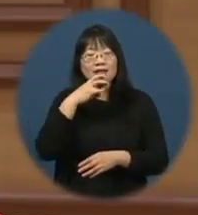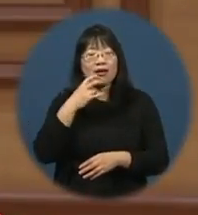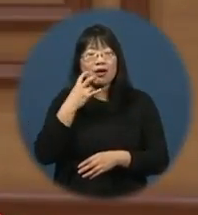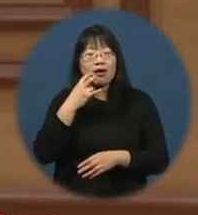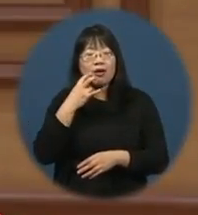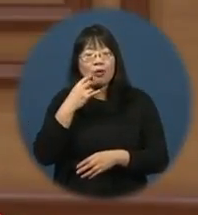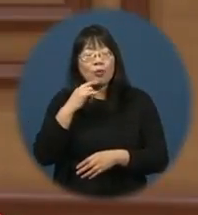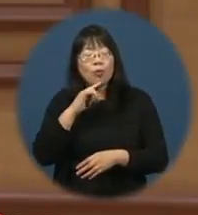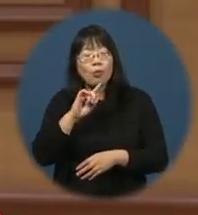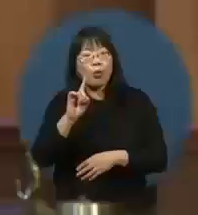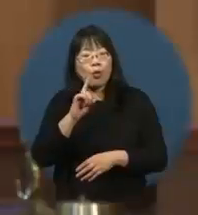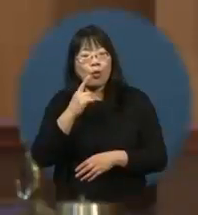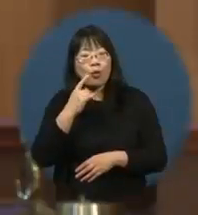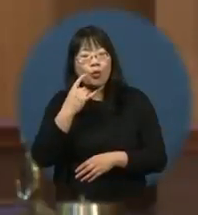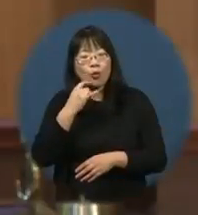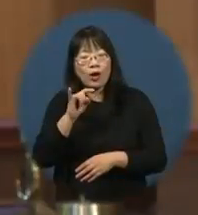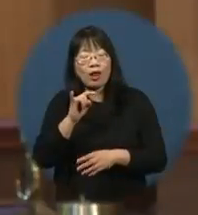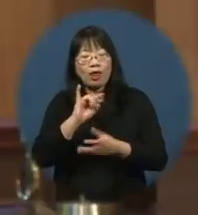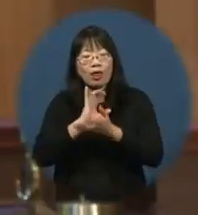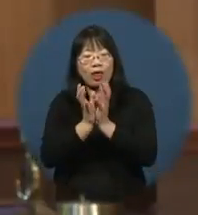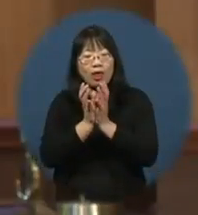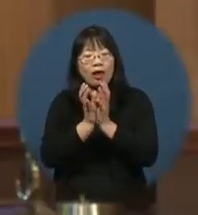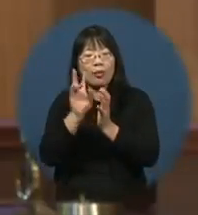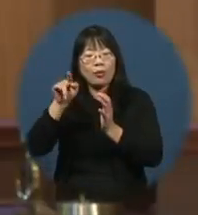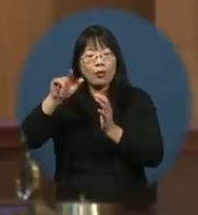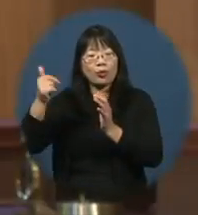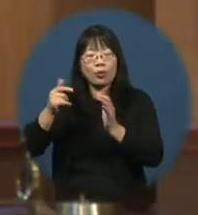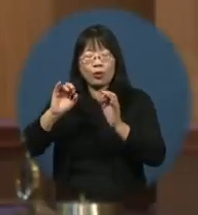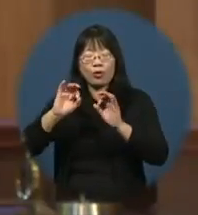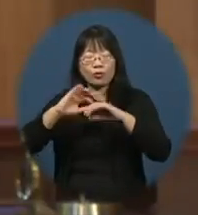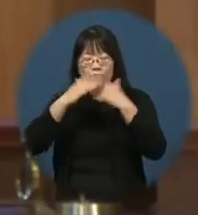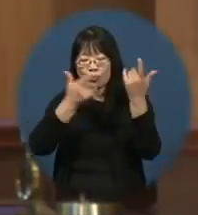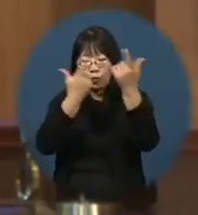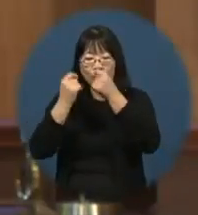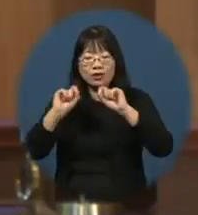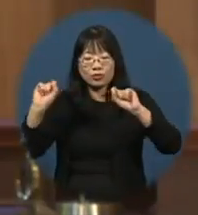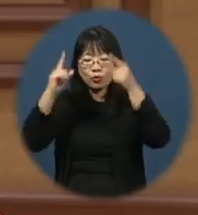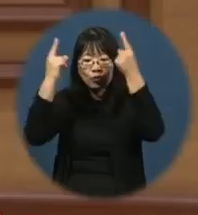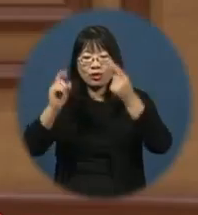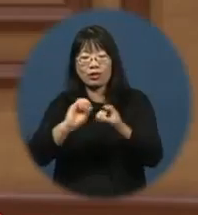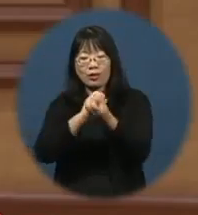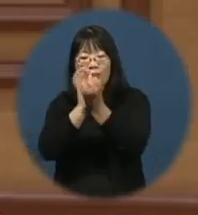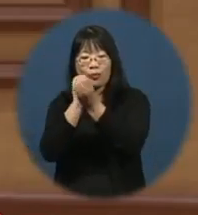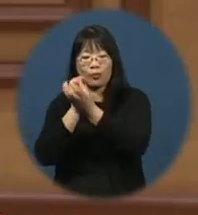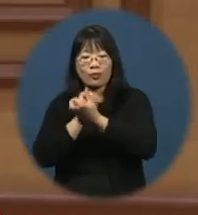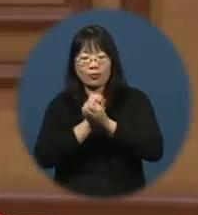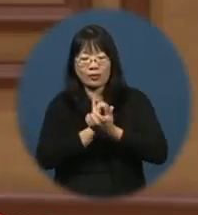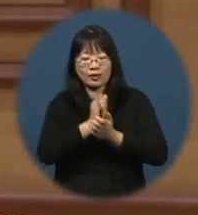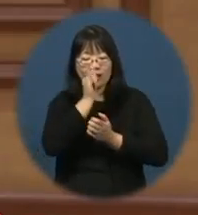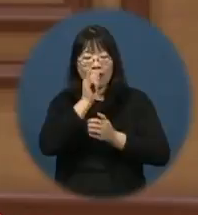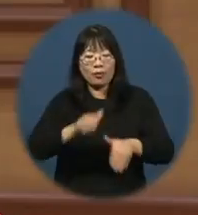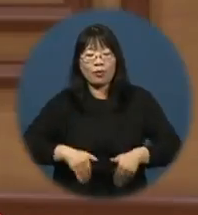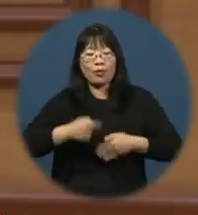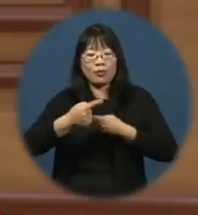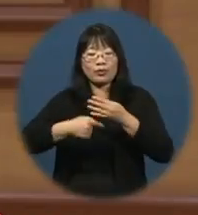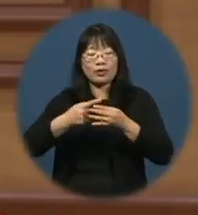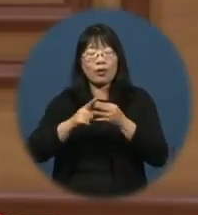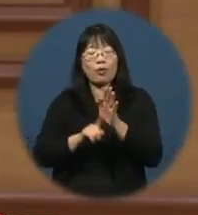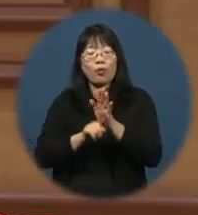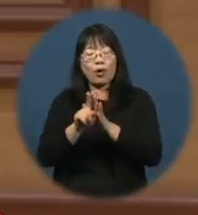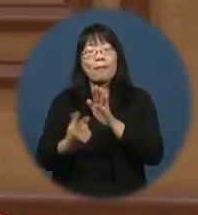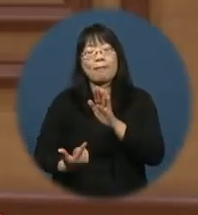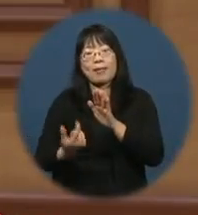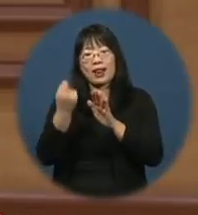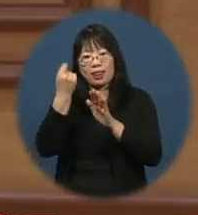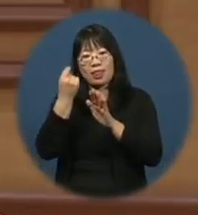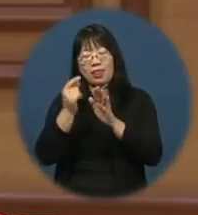개나리, 목련 모든 꽃이 한꺼번에 다 펴요. 피죠. 그 이야기는 그 봄철의 온도가 그만큼